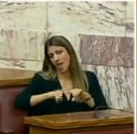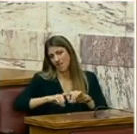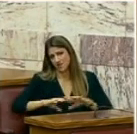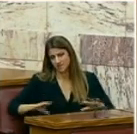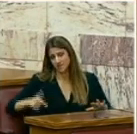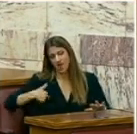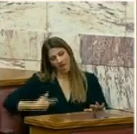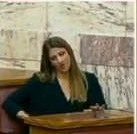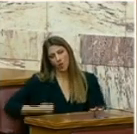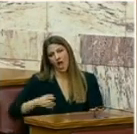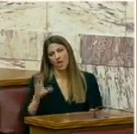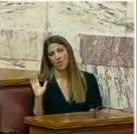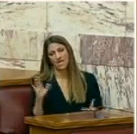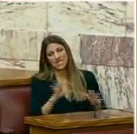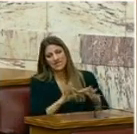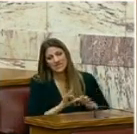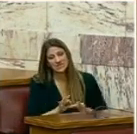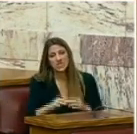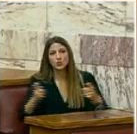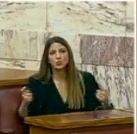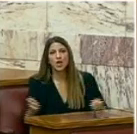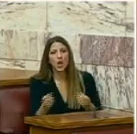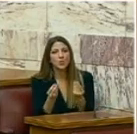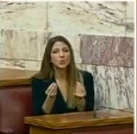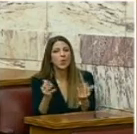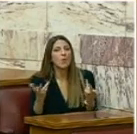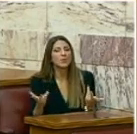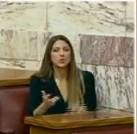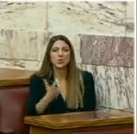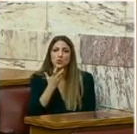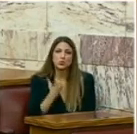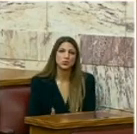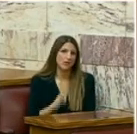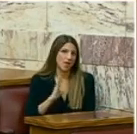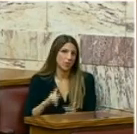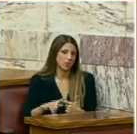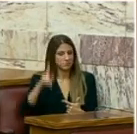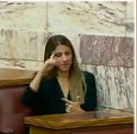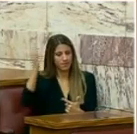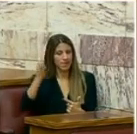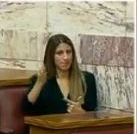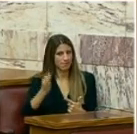κάνουμε και θα το κάνουμε με σοβαρότητα, με συνέπεια,